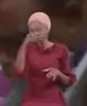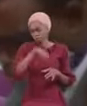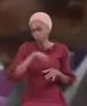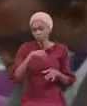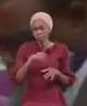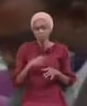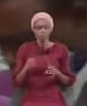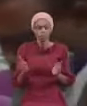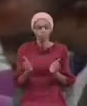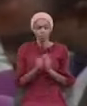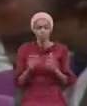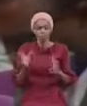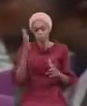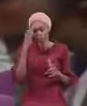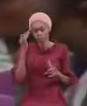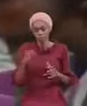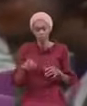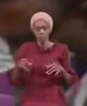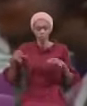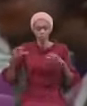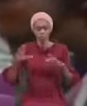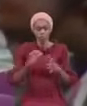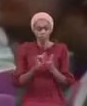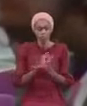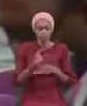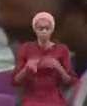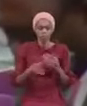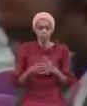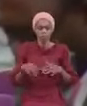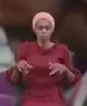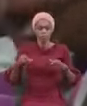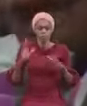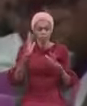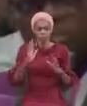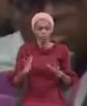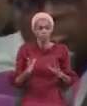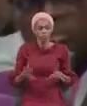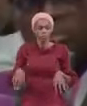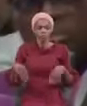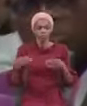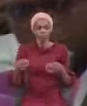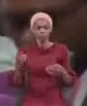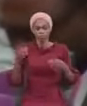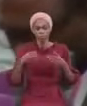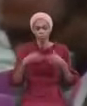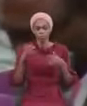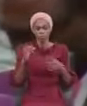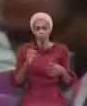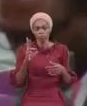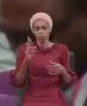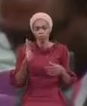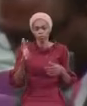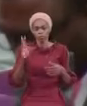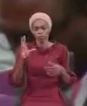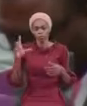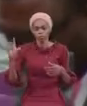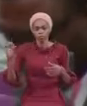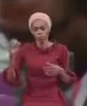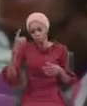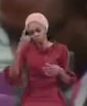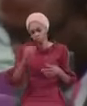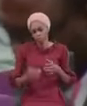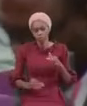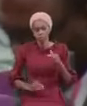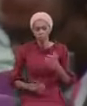s'en soit aperçue toute l'assemblée offrira un jeune taureau en Holocaust d'une agréable odeur à l'Éternel